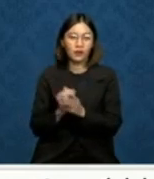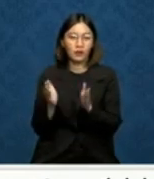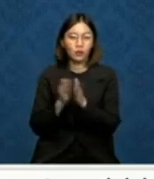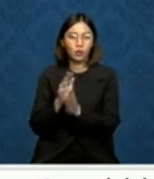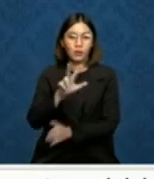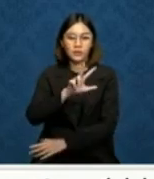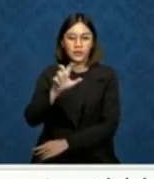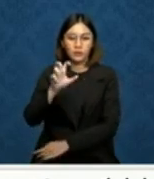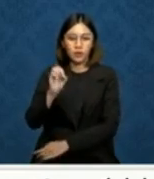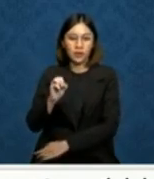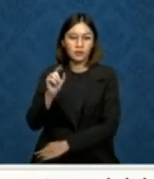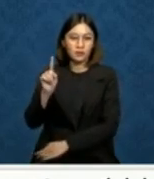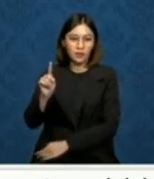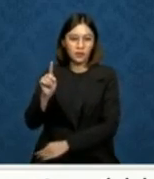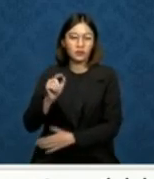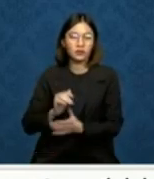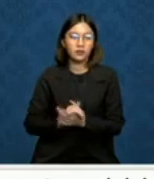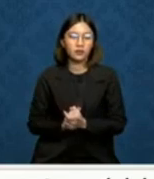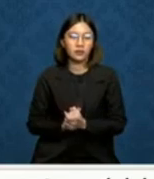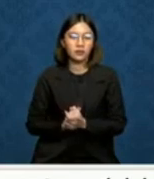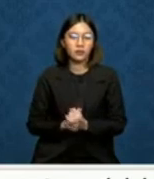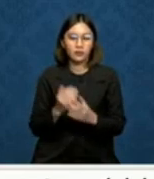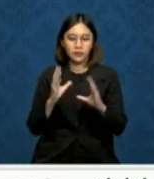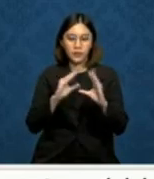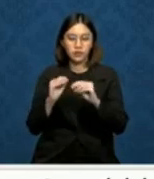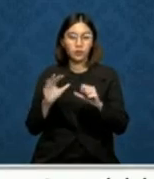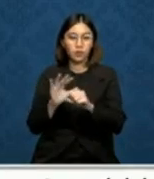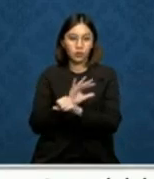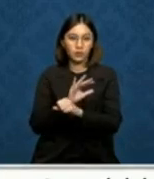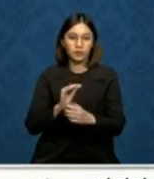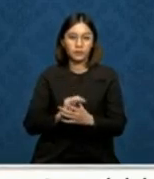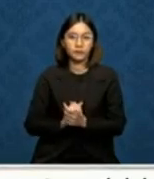เป็น391ท่านนะครับครบองค์ประชุมครับ